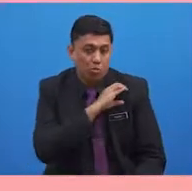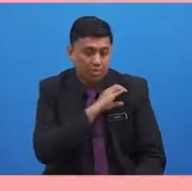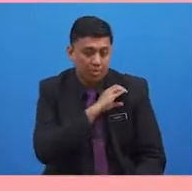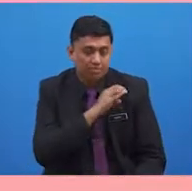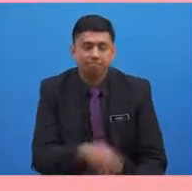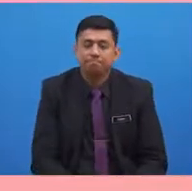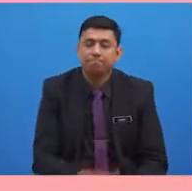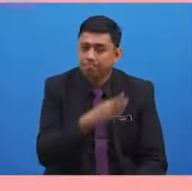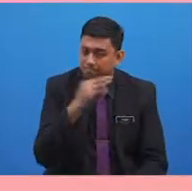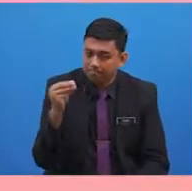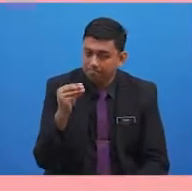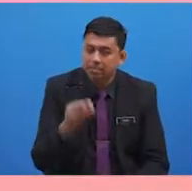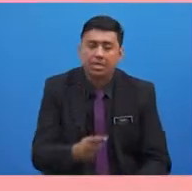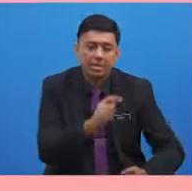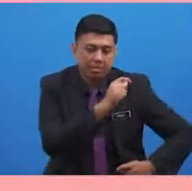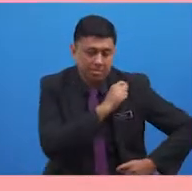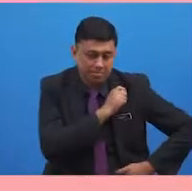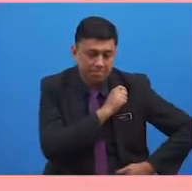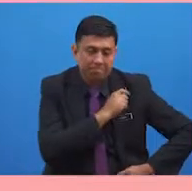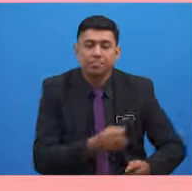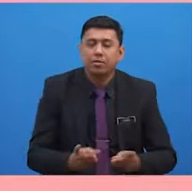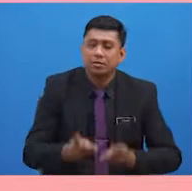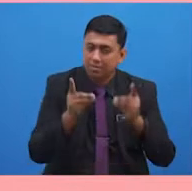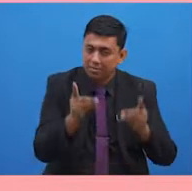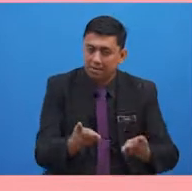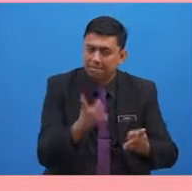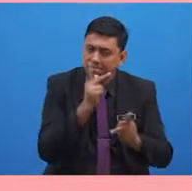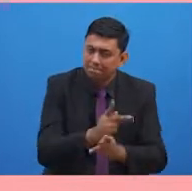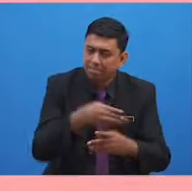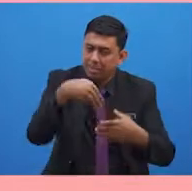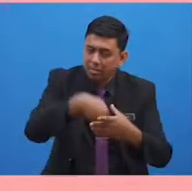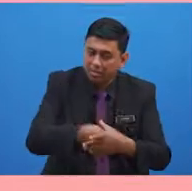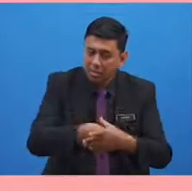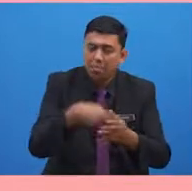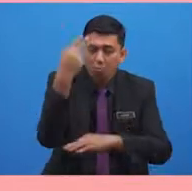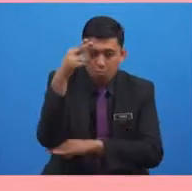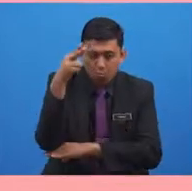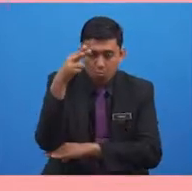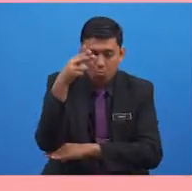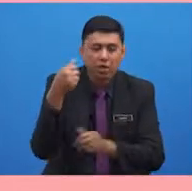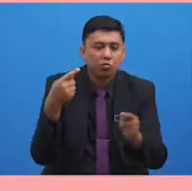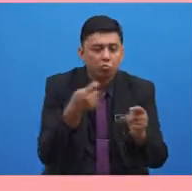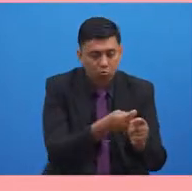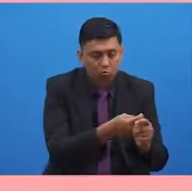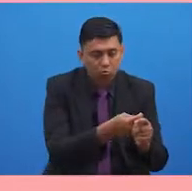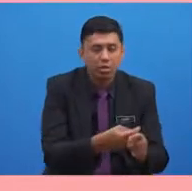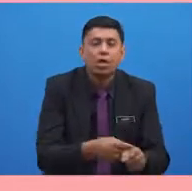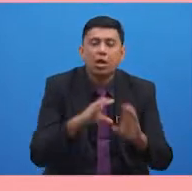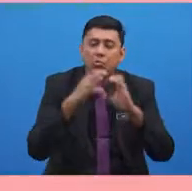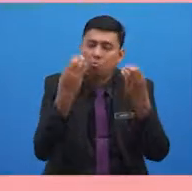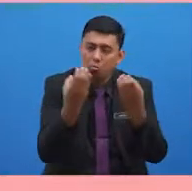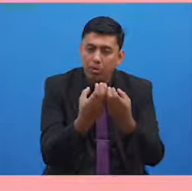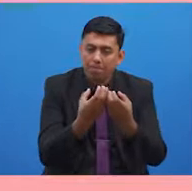Malaysia dan pegawai tentera yang sedang berkhidmat di dalam hutan turut dikategorikan